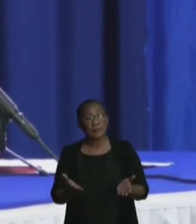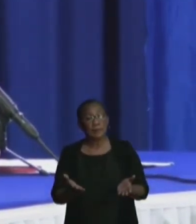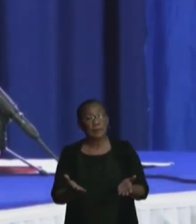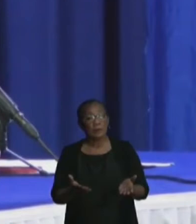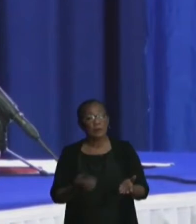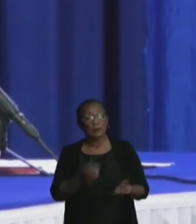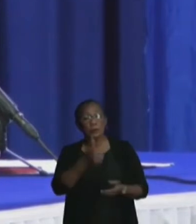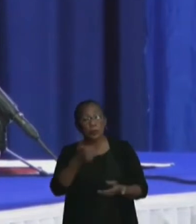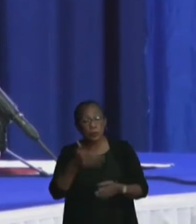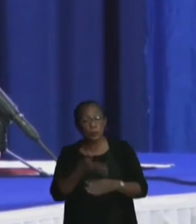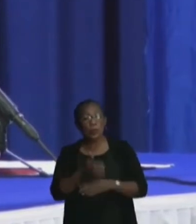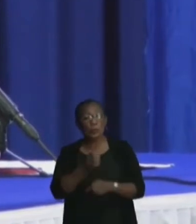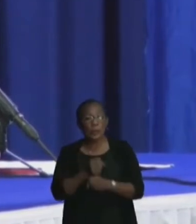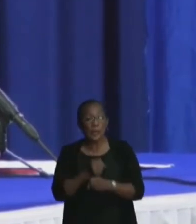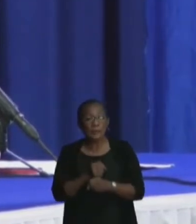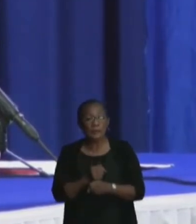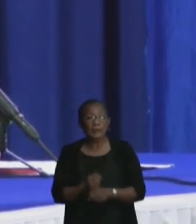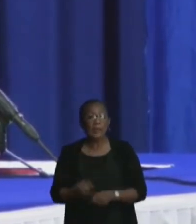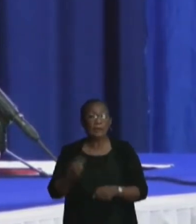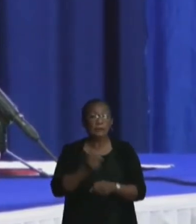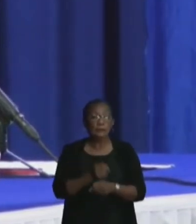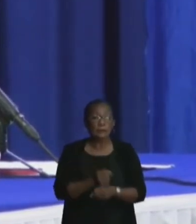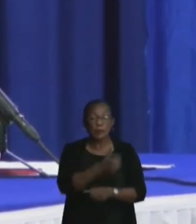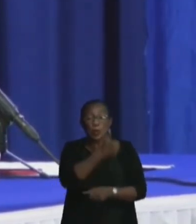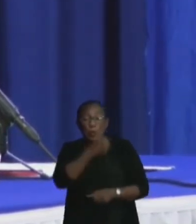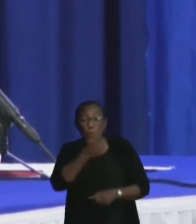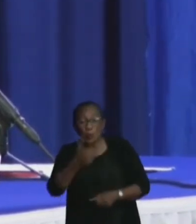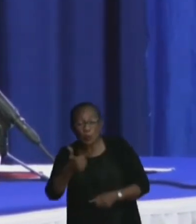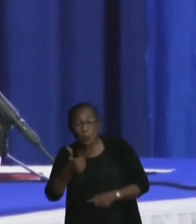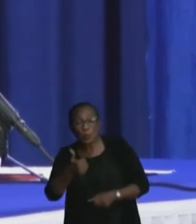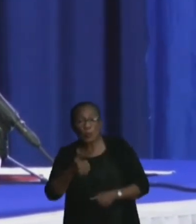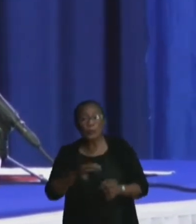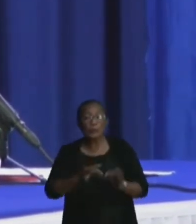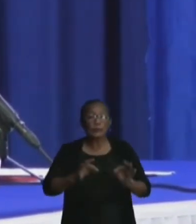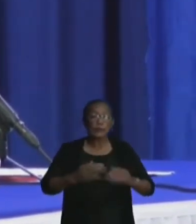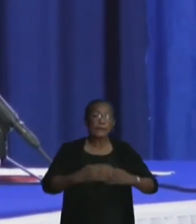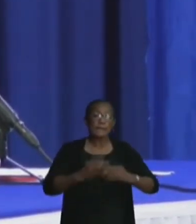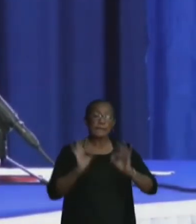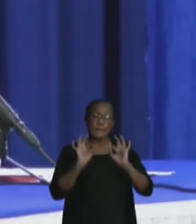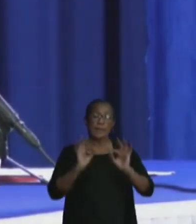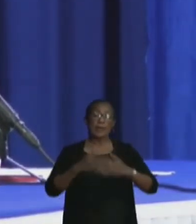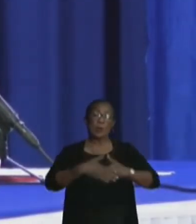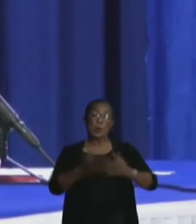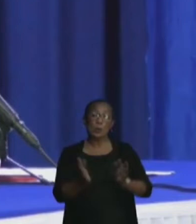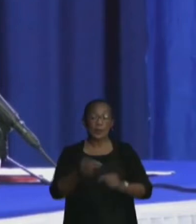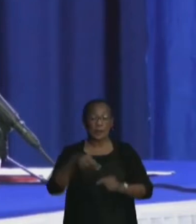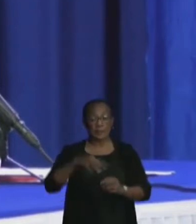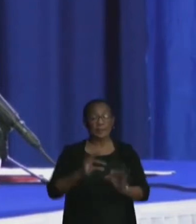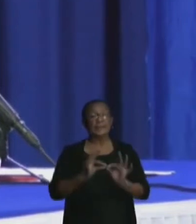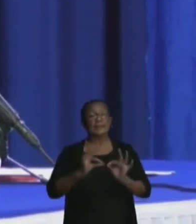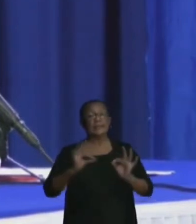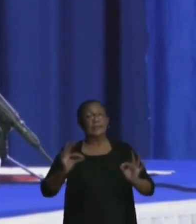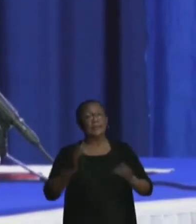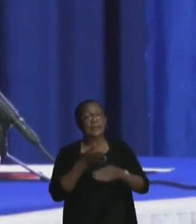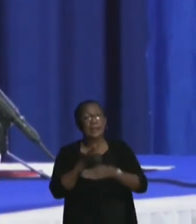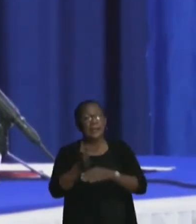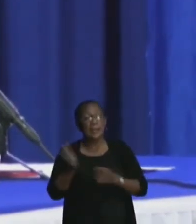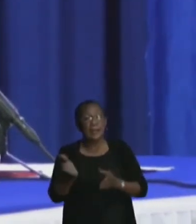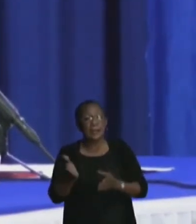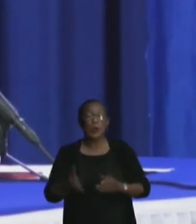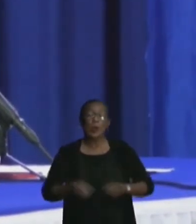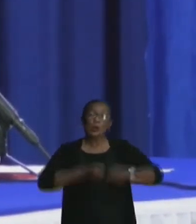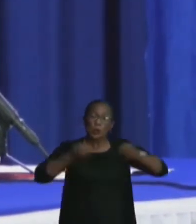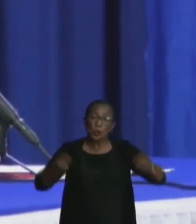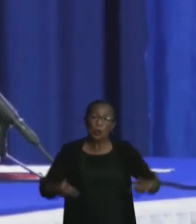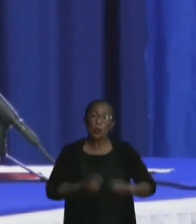zullen werken aan het opstellen van richtlijnen voor veilig opengaan. Deze richtlijnen die worden